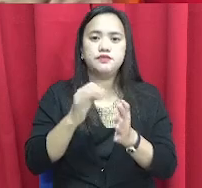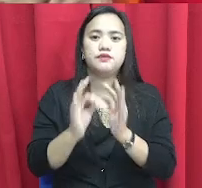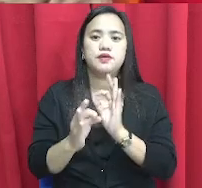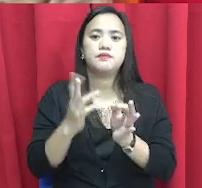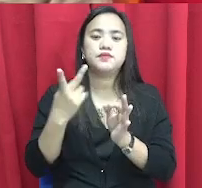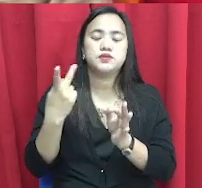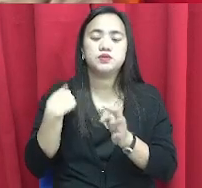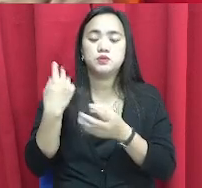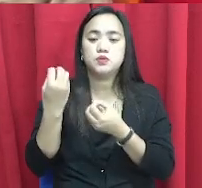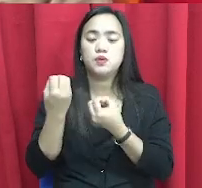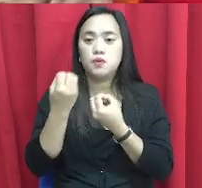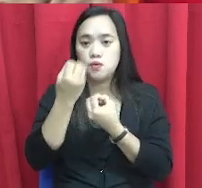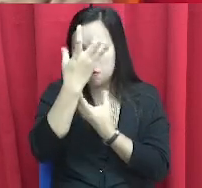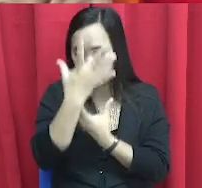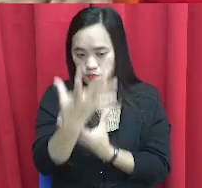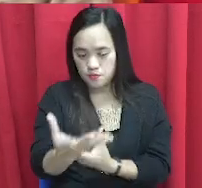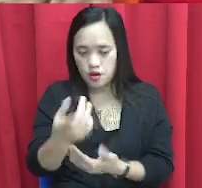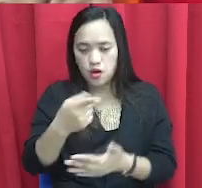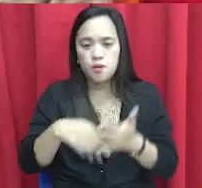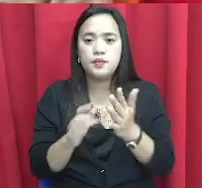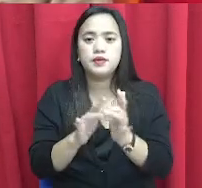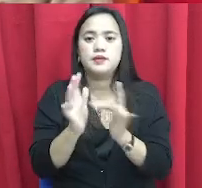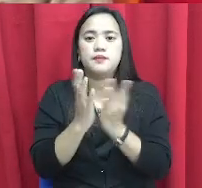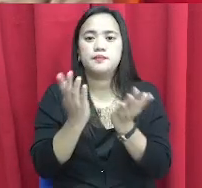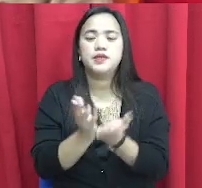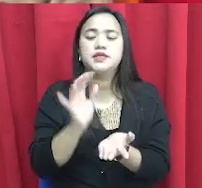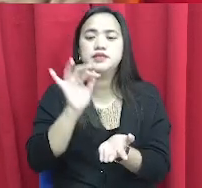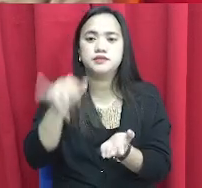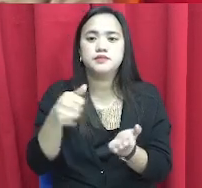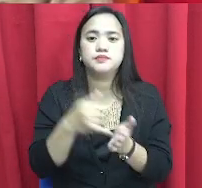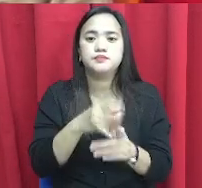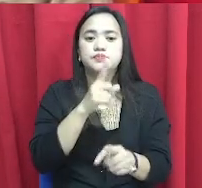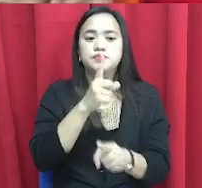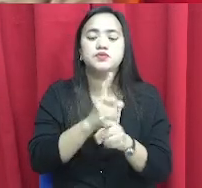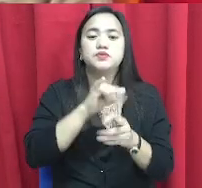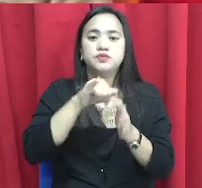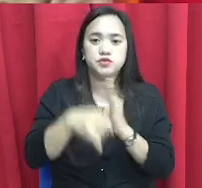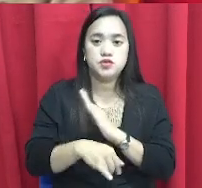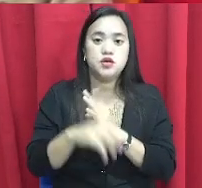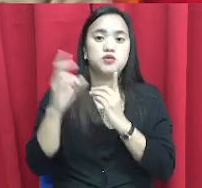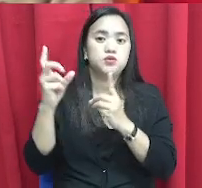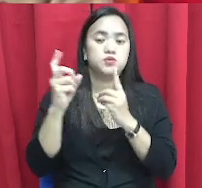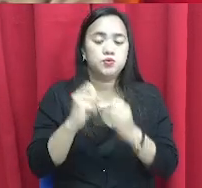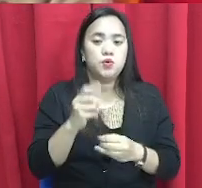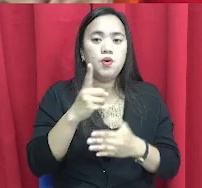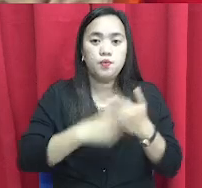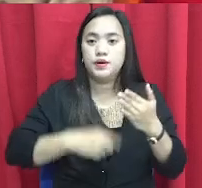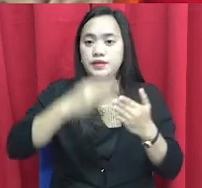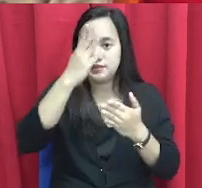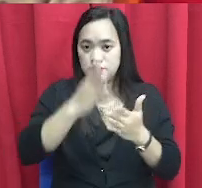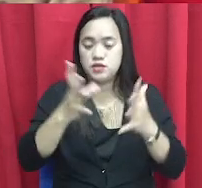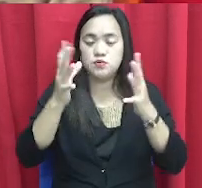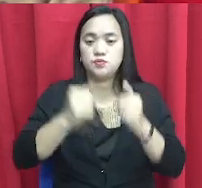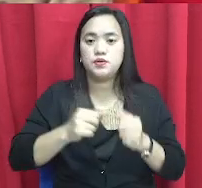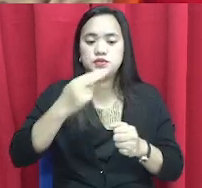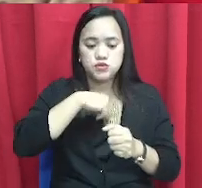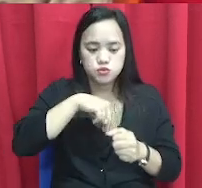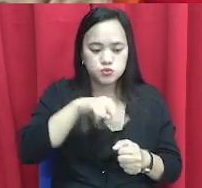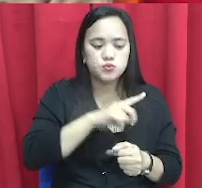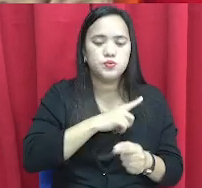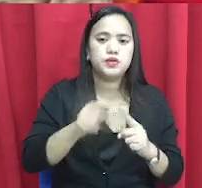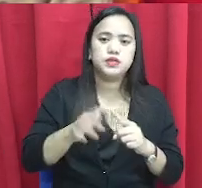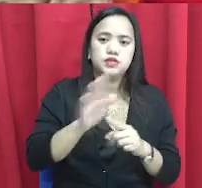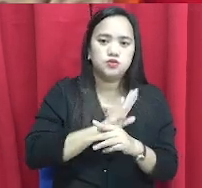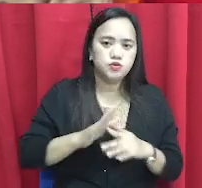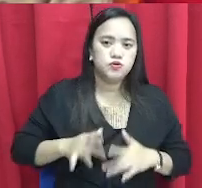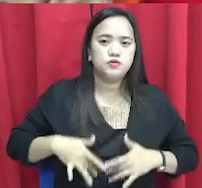Diyos para mo sinasabi sa Panginoon Sige Panginoon gawin mo lang ang gusto mong gawin sa family ko ikaw naman ang nakaka Ikaw naman ang ikaw naman ang